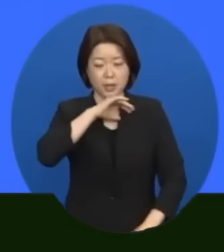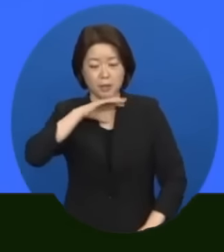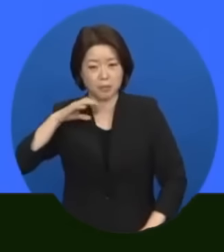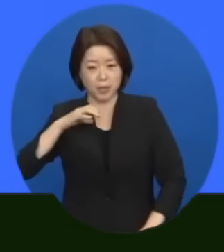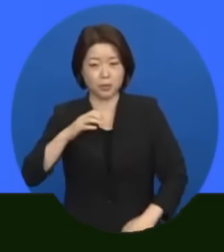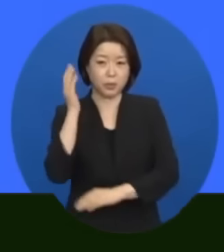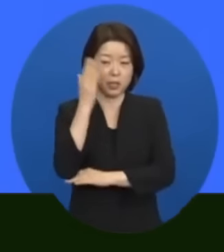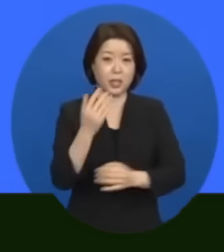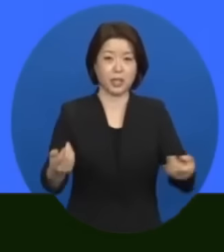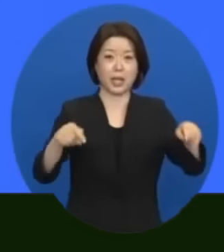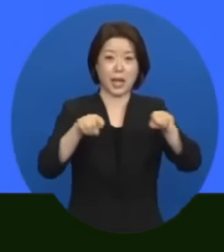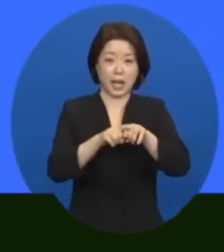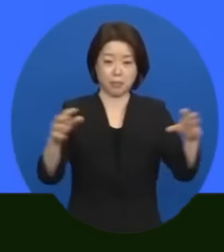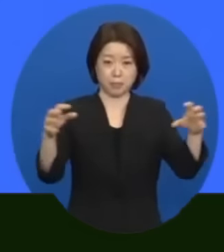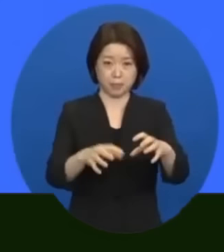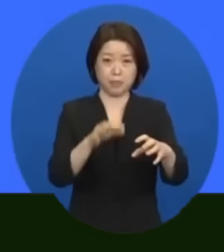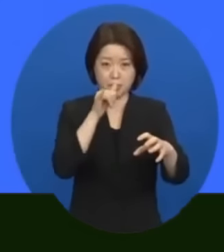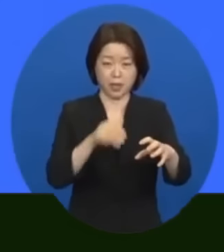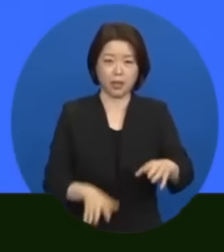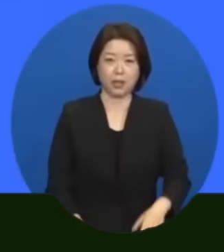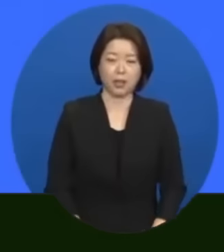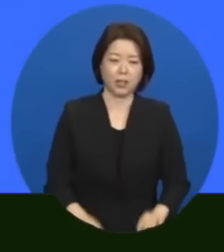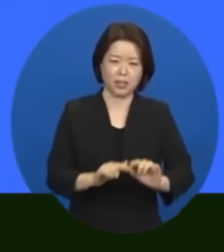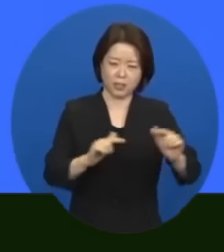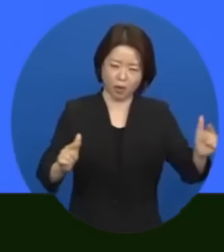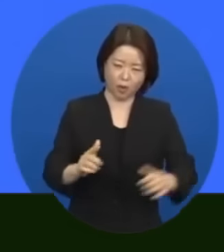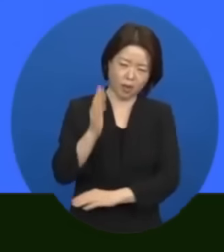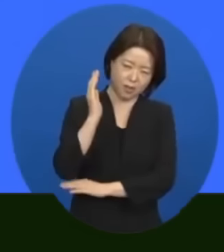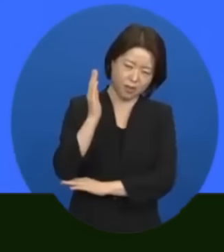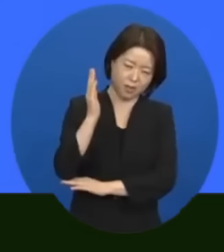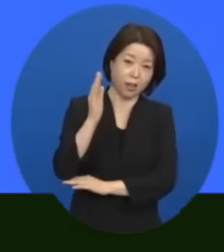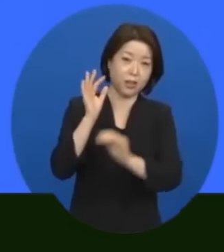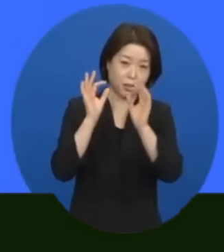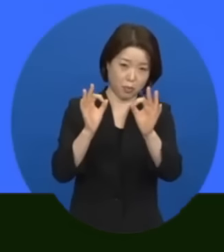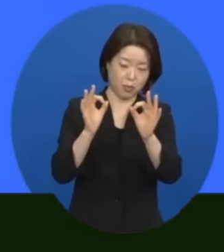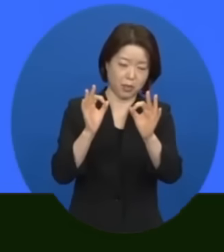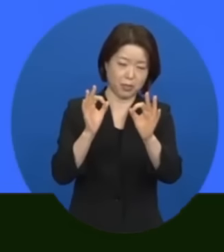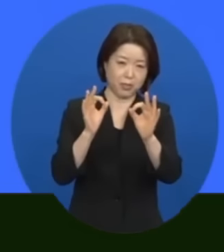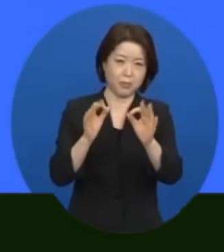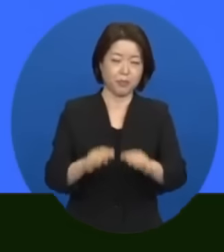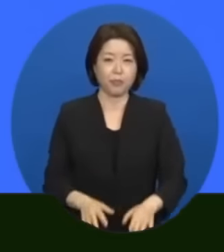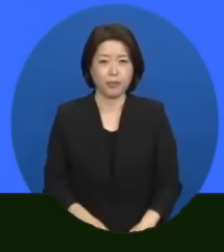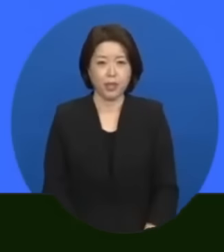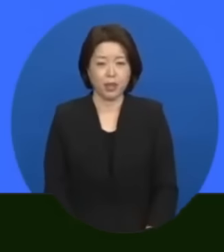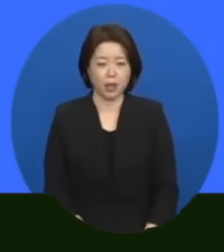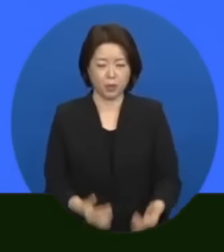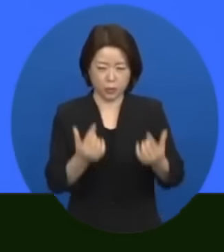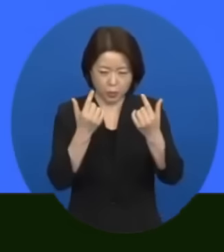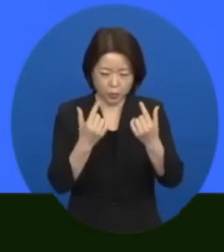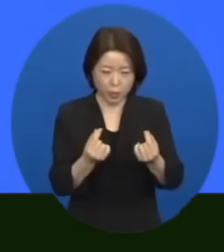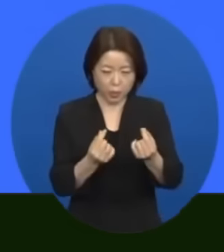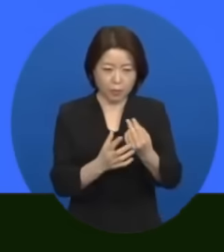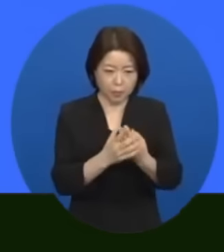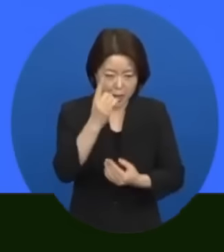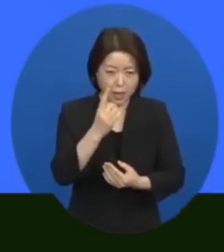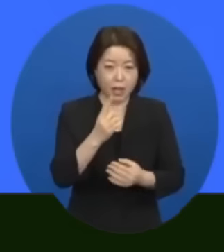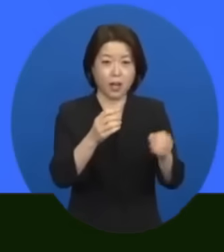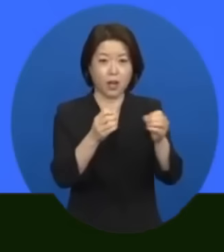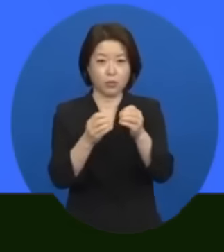나와 있습니다이 모든 에피소드를 관통하는 구절이 있는데 그것이